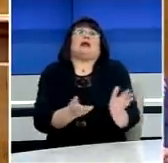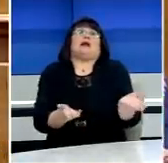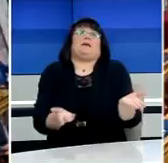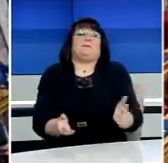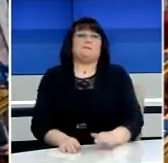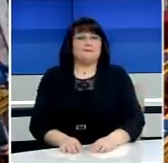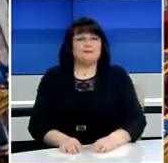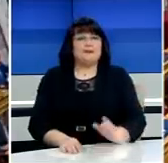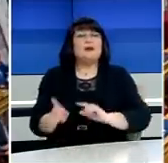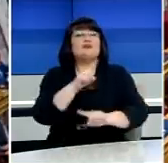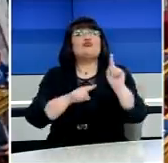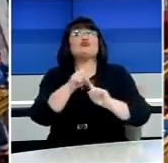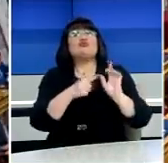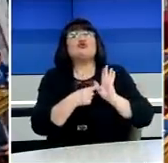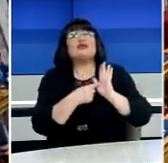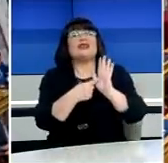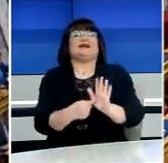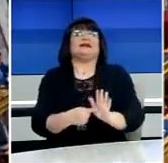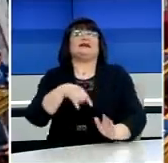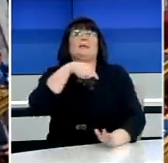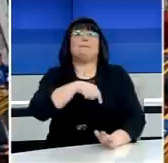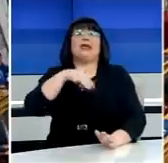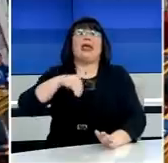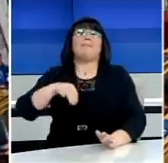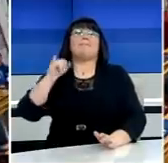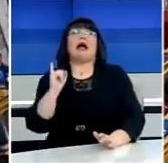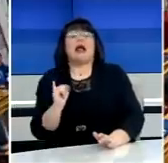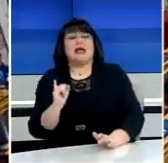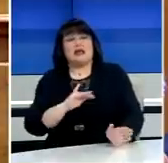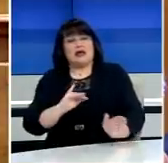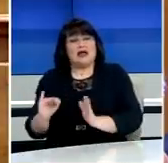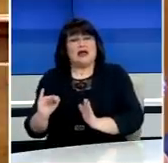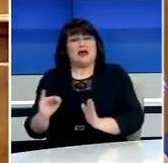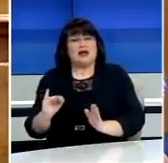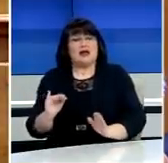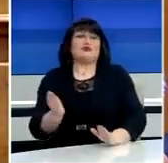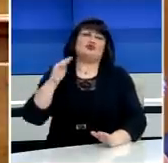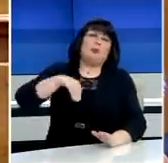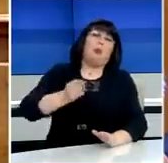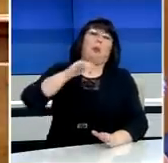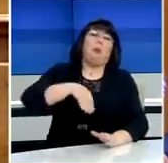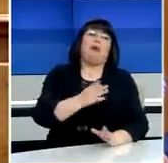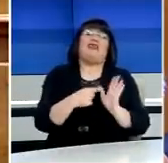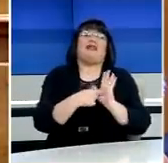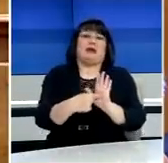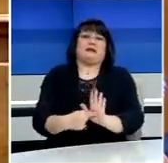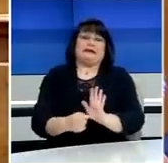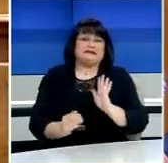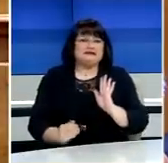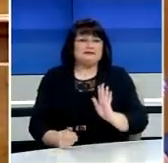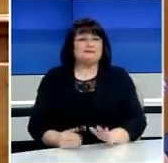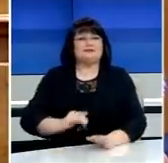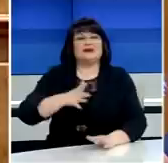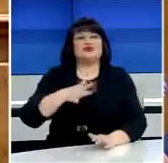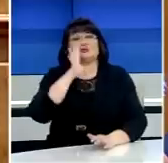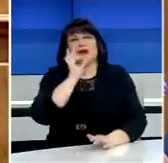Ποιους δείκτες θέλετε να πάρουμε λοιπόν, εκτός του PMI, που εν πάση περιπτώσει είναι και ένας δείκτης ευμετάβλητος, διότι μπορεί να βασίζεται